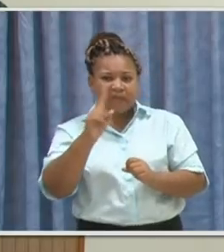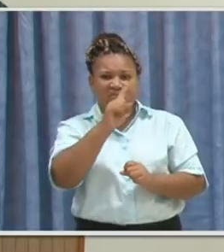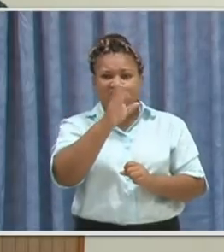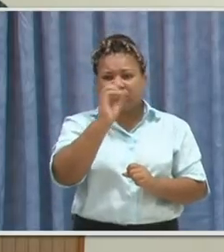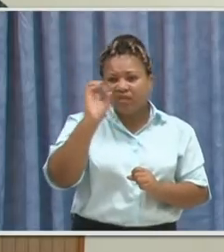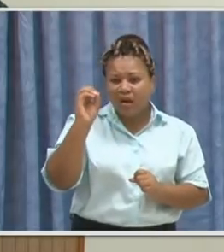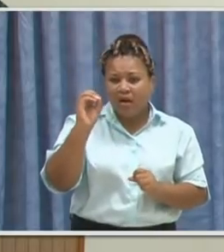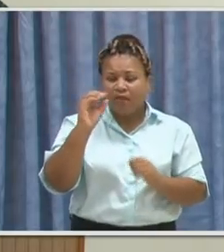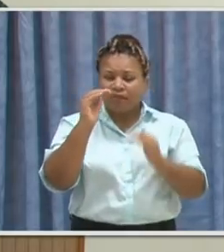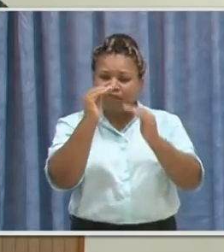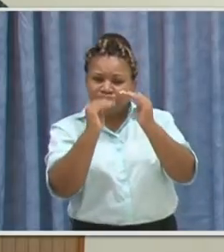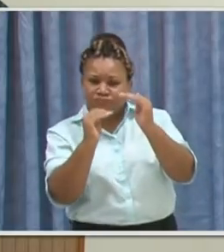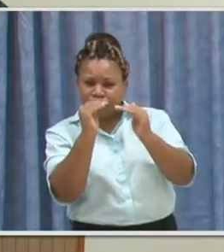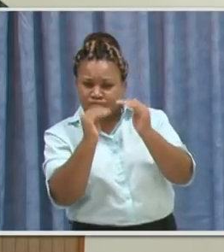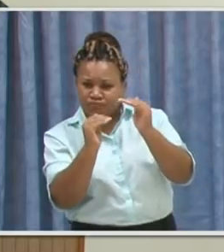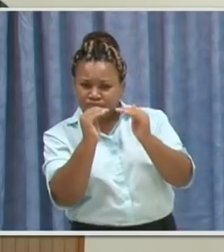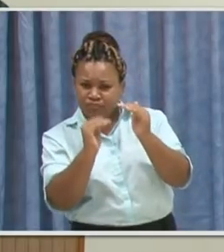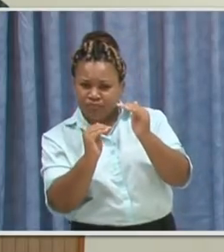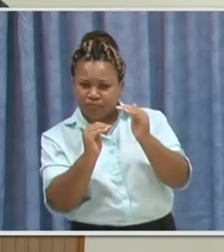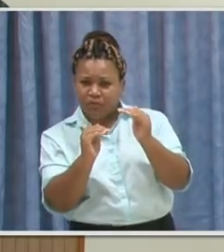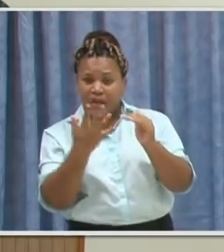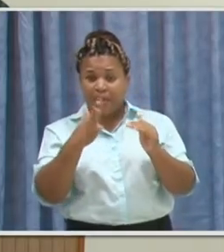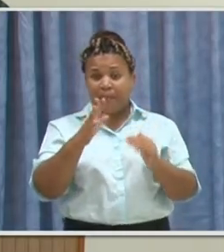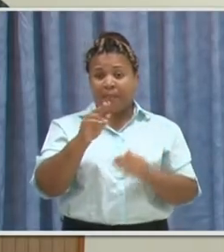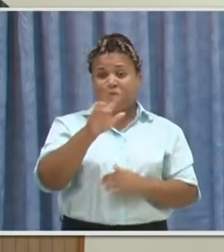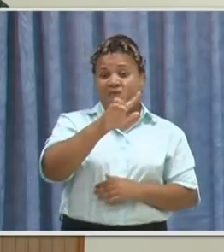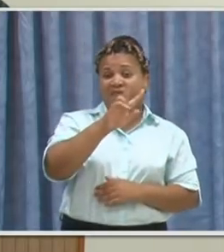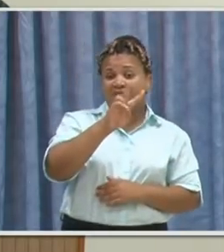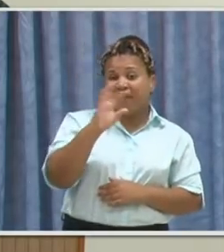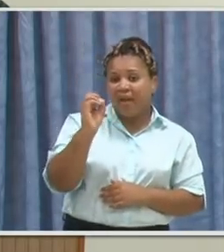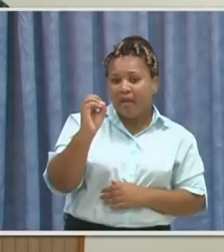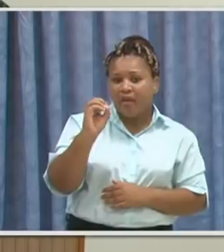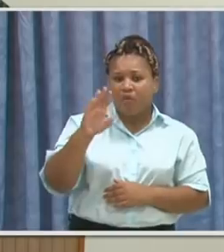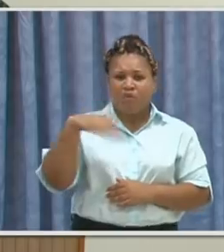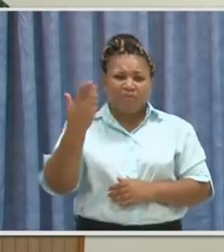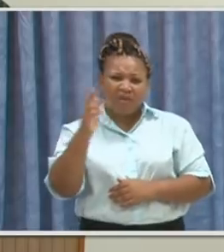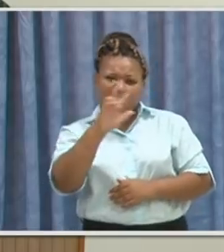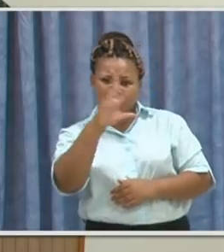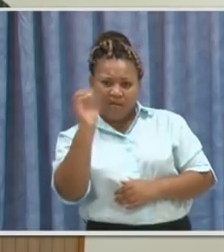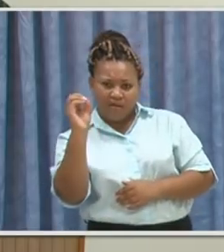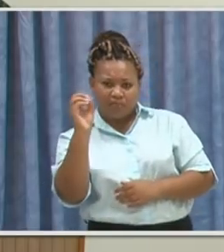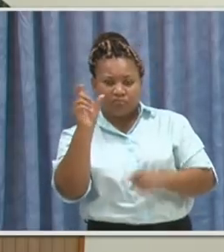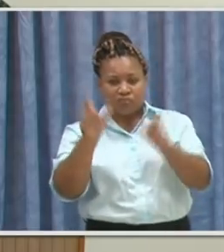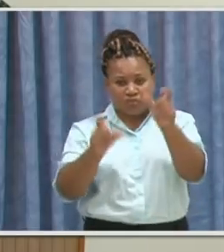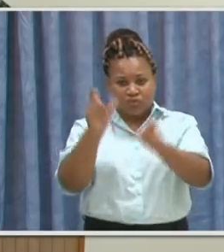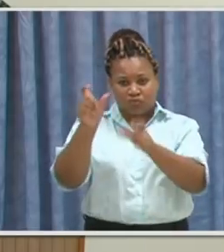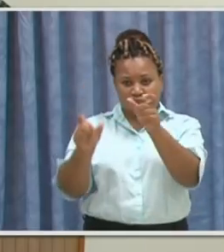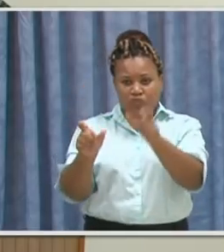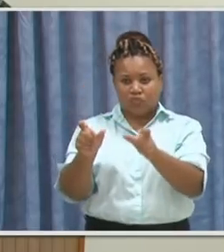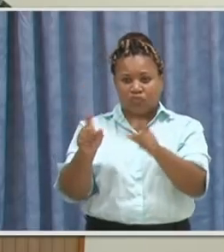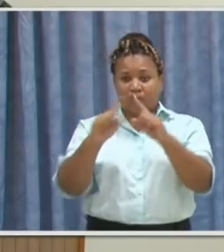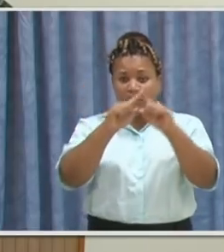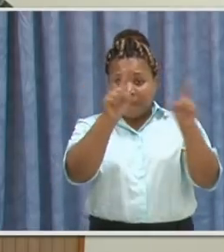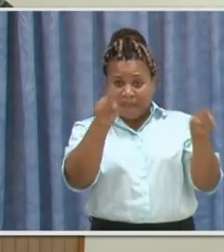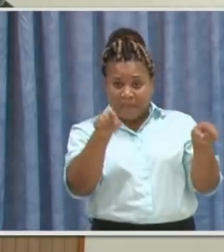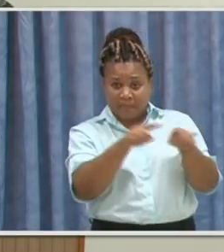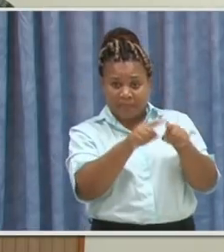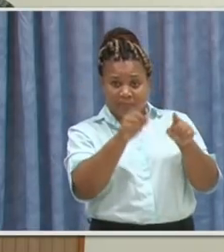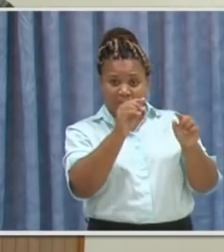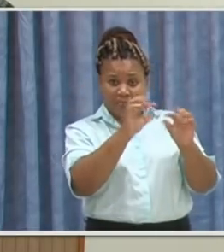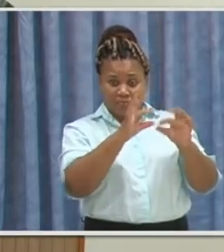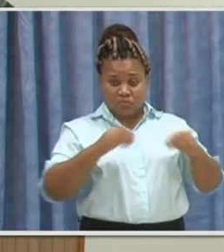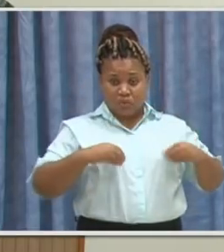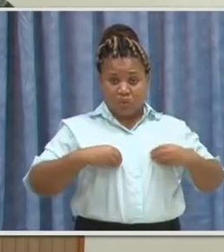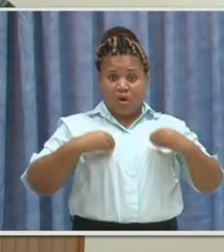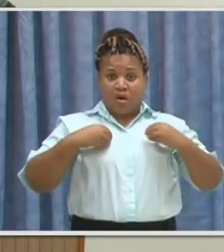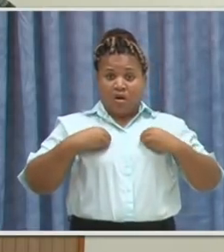pour. Et même sans même qui nous encore peut de façon pas croire plus facilité 600 cas nous besoin tout ça